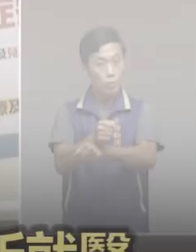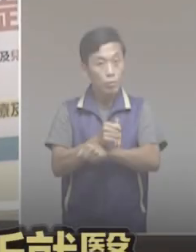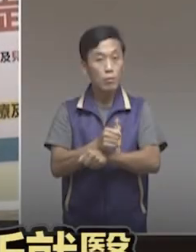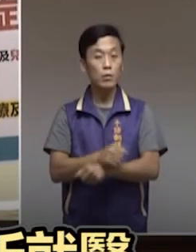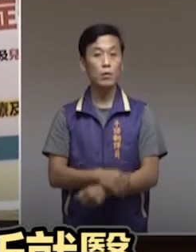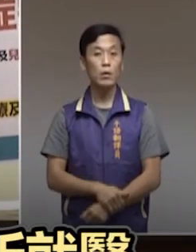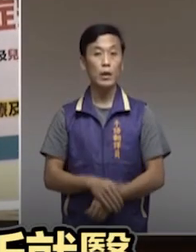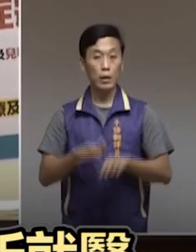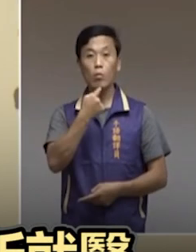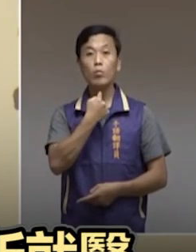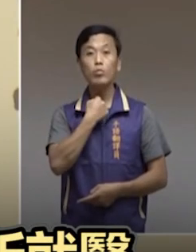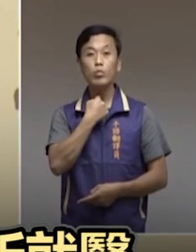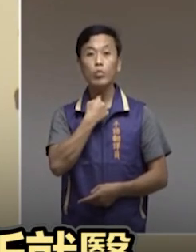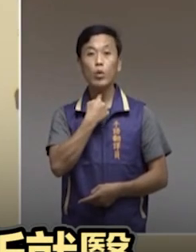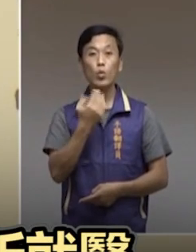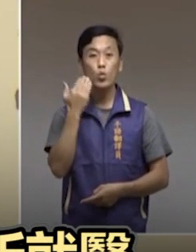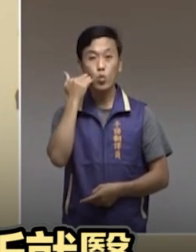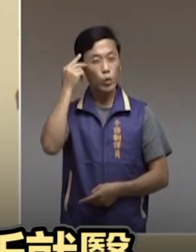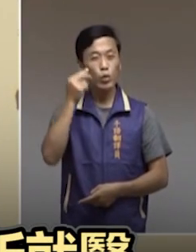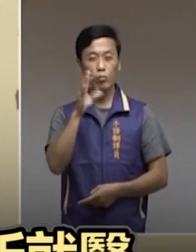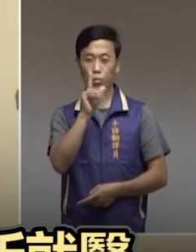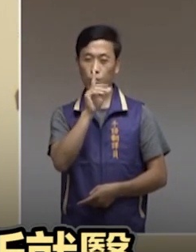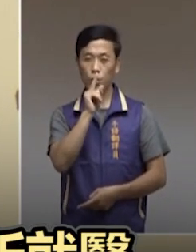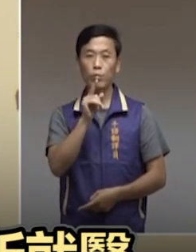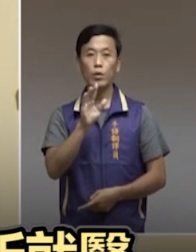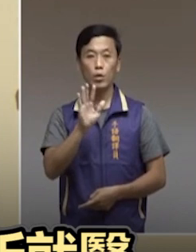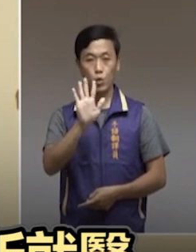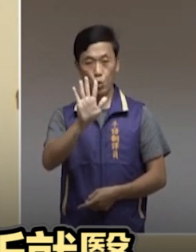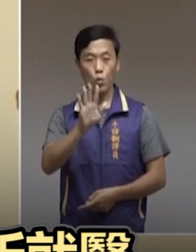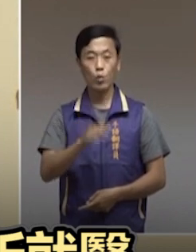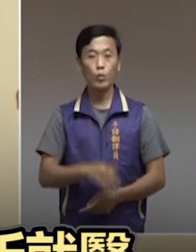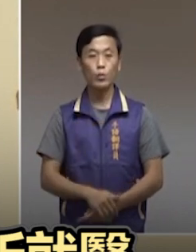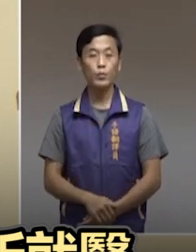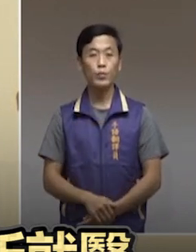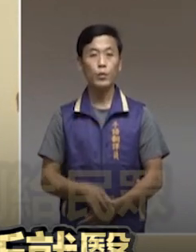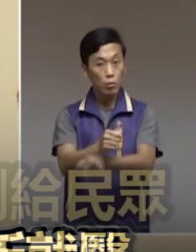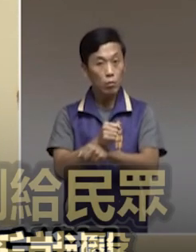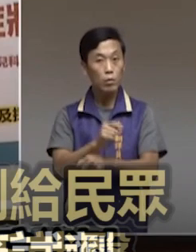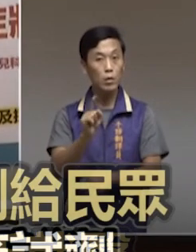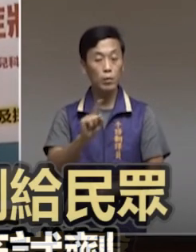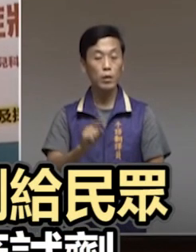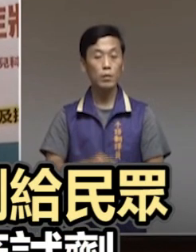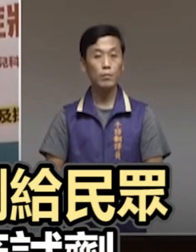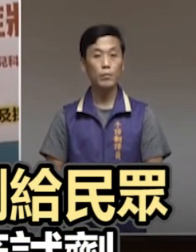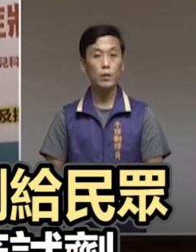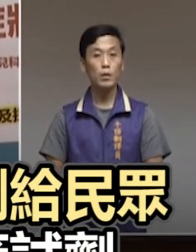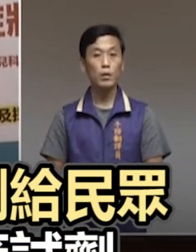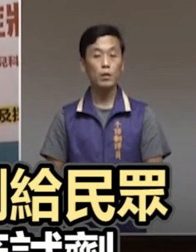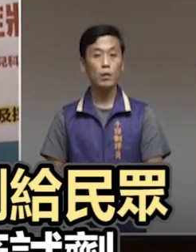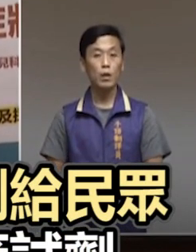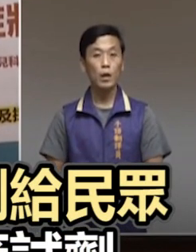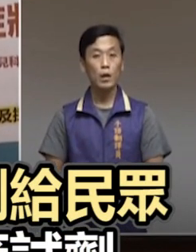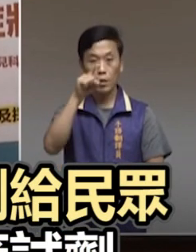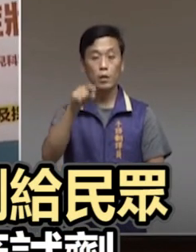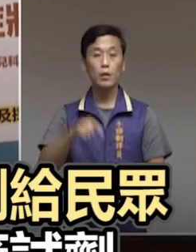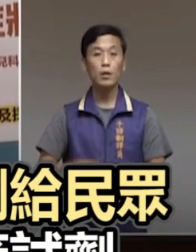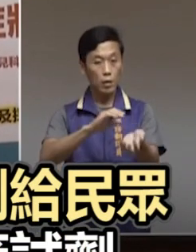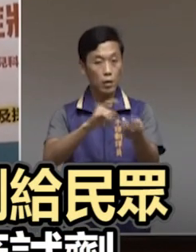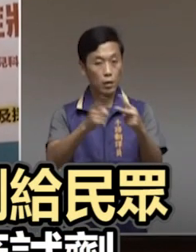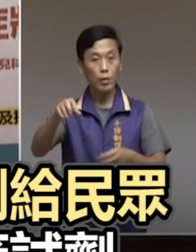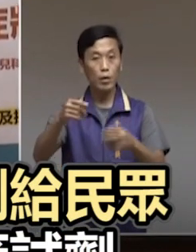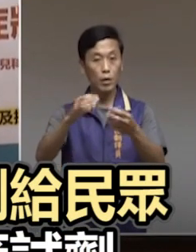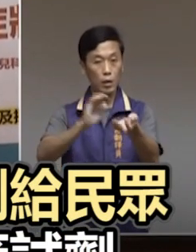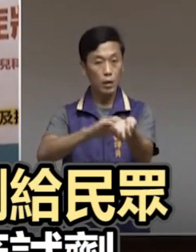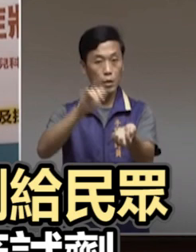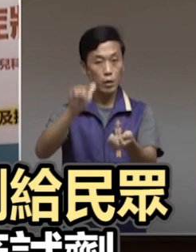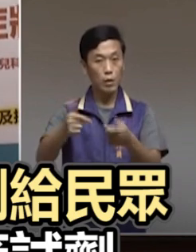厘清。即日起，有呼吸道症状的，到我们的这些诊所，务必请所有的基层医师